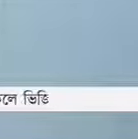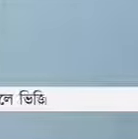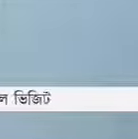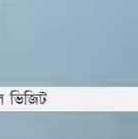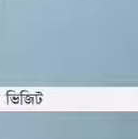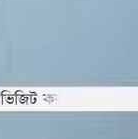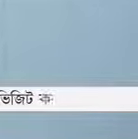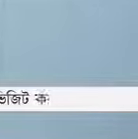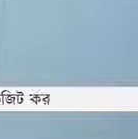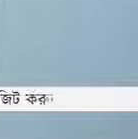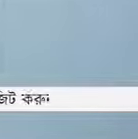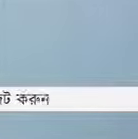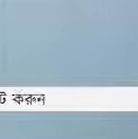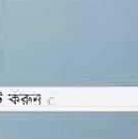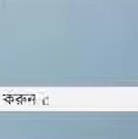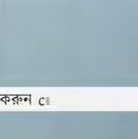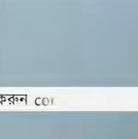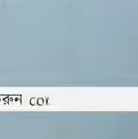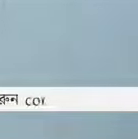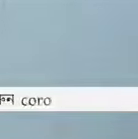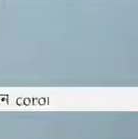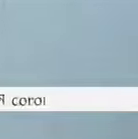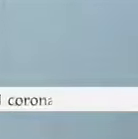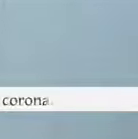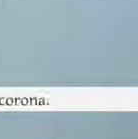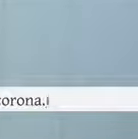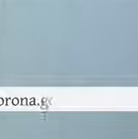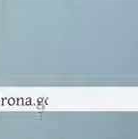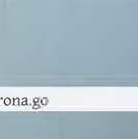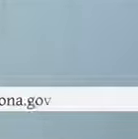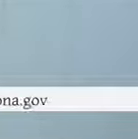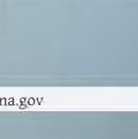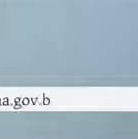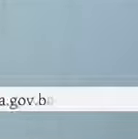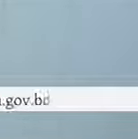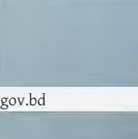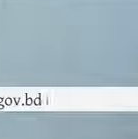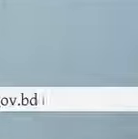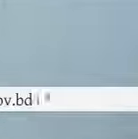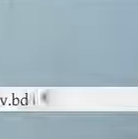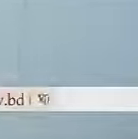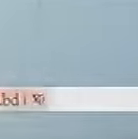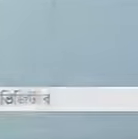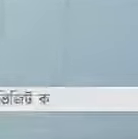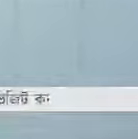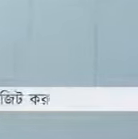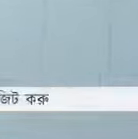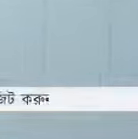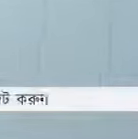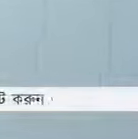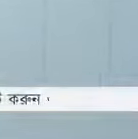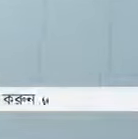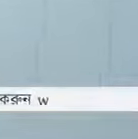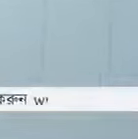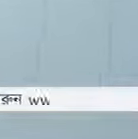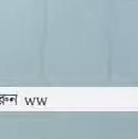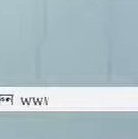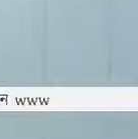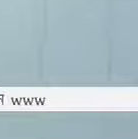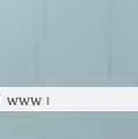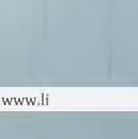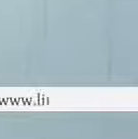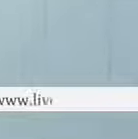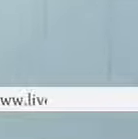নিয়মিতভাবে স্বাস্থ্য পরামর্শ দিয়ে থাকি, কারণ এখন পর্যন্ত আমরা শতভাগ মানুষ এই পরামর্শ গ্রহণ করছেন না, সেজন্য